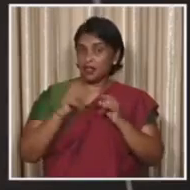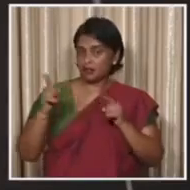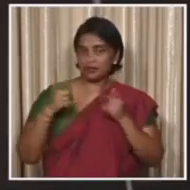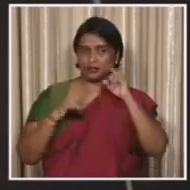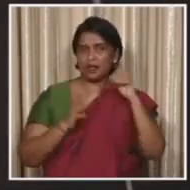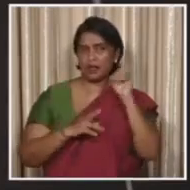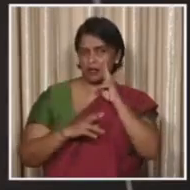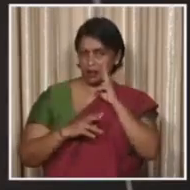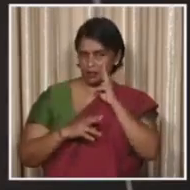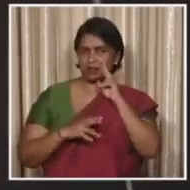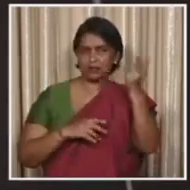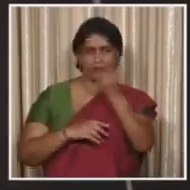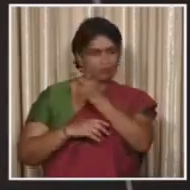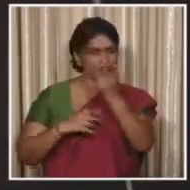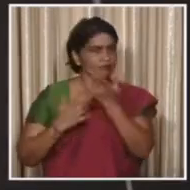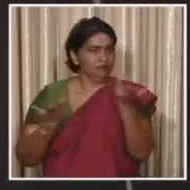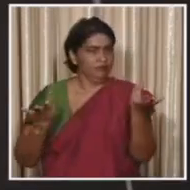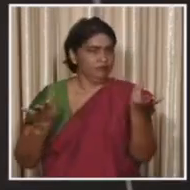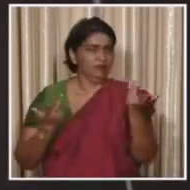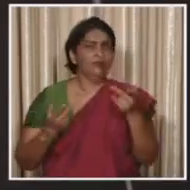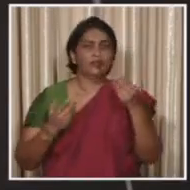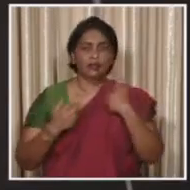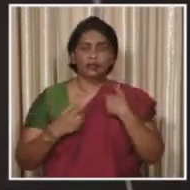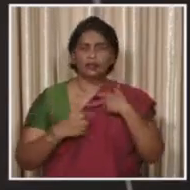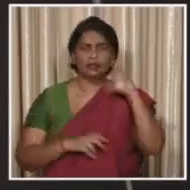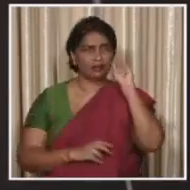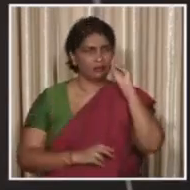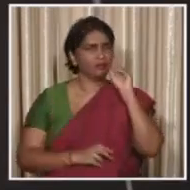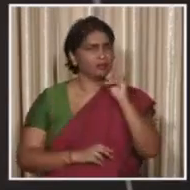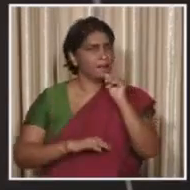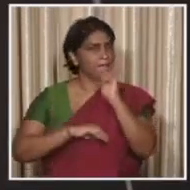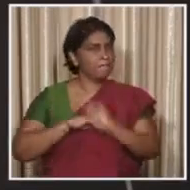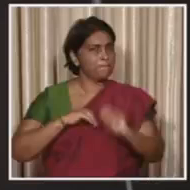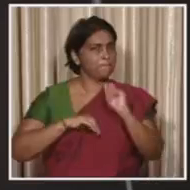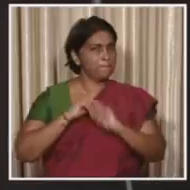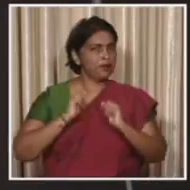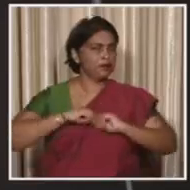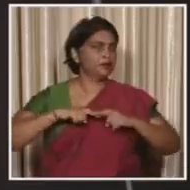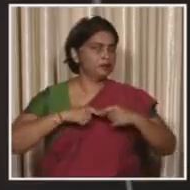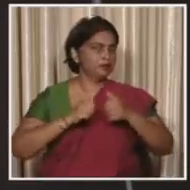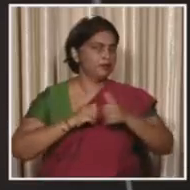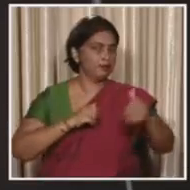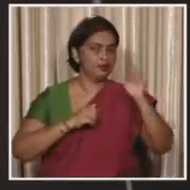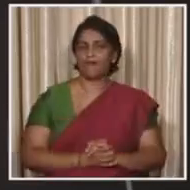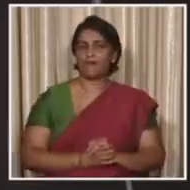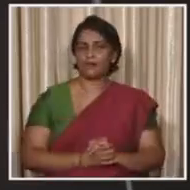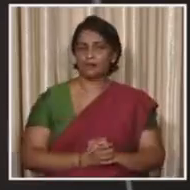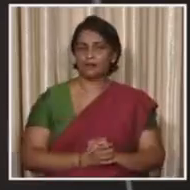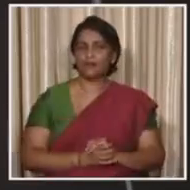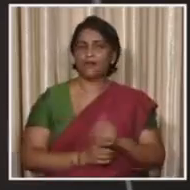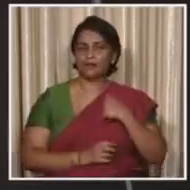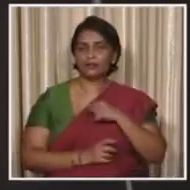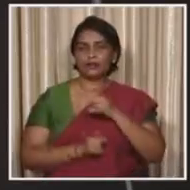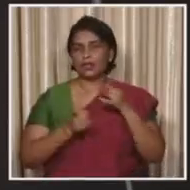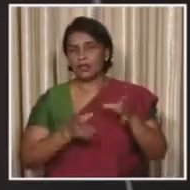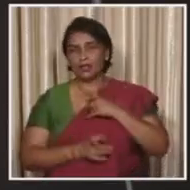දන්නේ රනිල් වික්‍රමසිංහ රෝමනාවක් තියනවාද කියලා මට තේරෙනවා යම් කුමන්ත්‍රණකාරී වැඩපිළිවෙලක් දැන් සිද්ධ වීගෙන යනවා මම මේ නිකන්